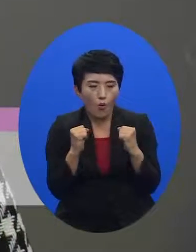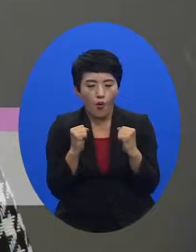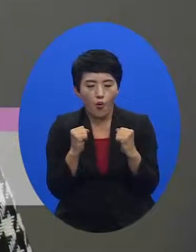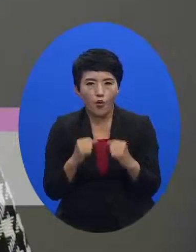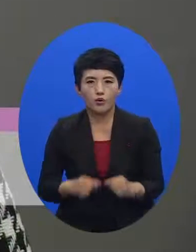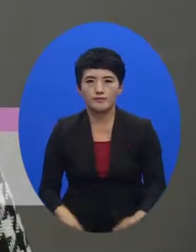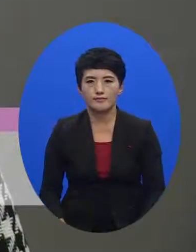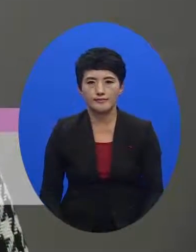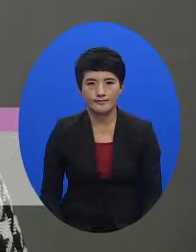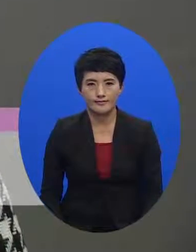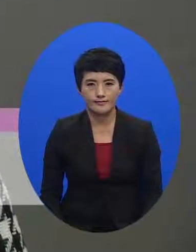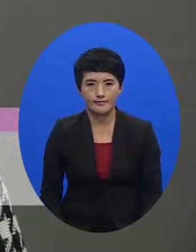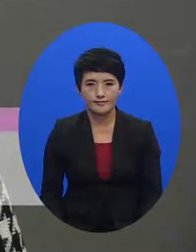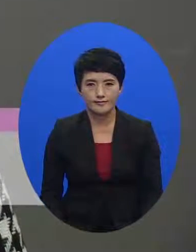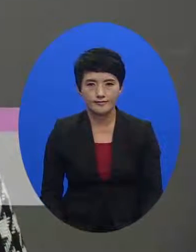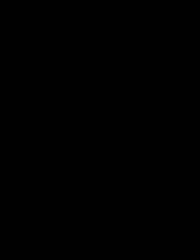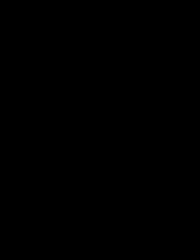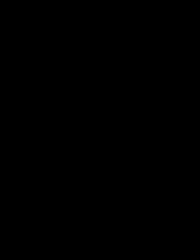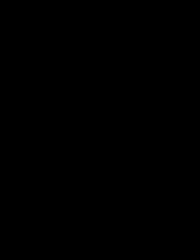낮아 죽겠습니다